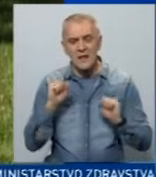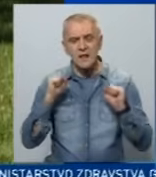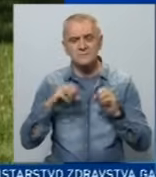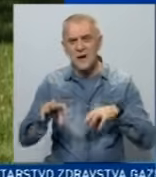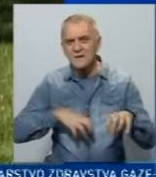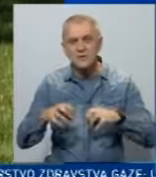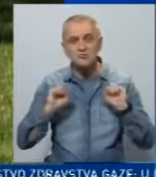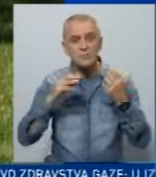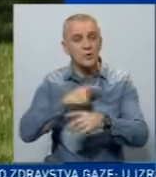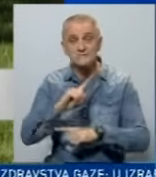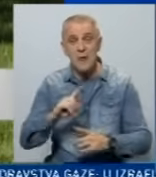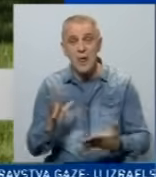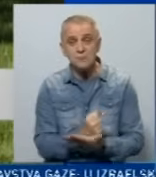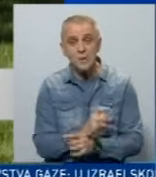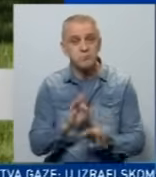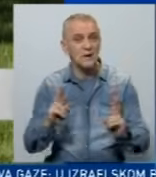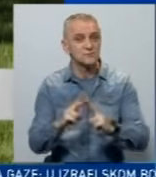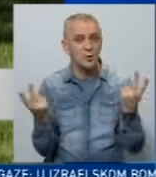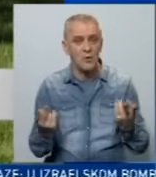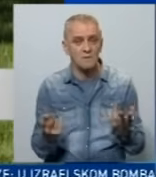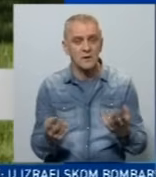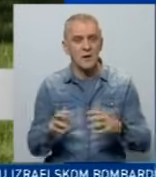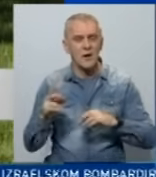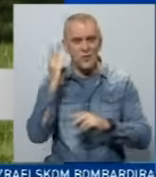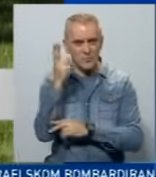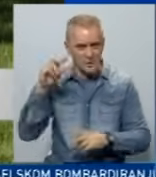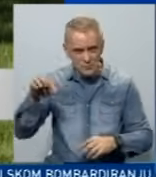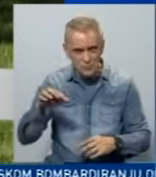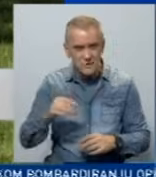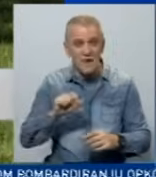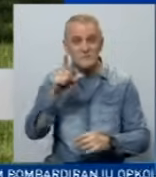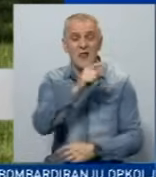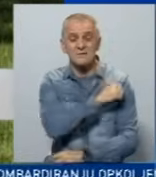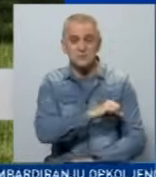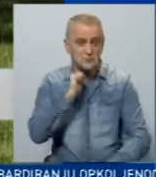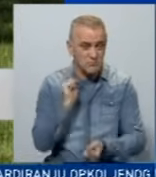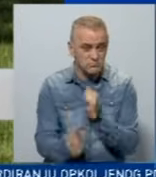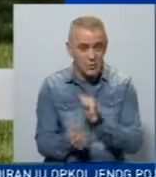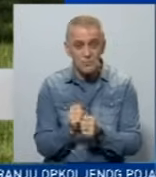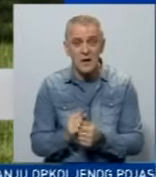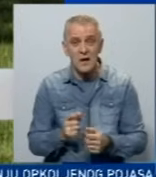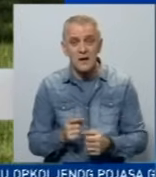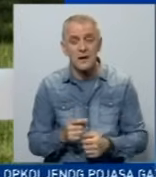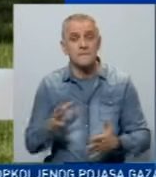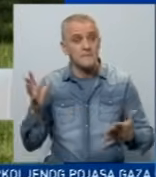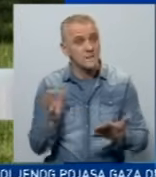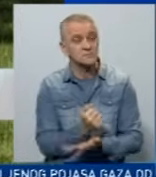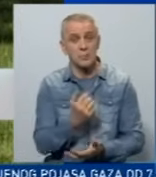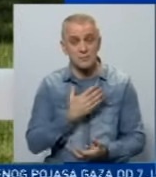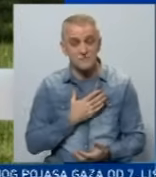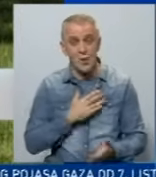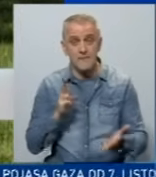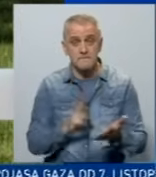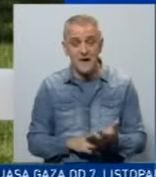vas novinara. Dakle, ni radnici hotela Tuzla koji su nakon 12-godišnje borbe konačno ostvarili svoja prava